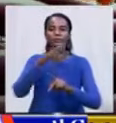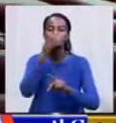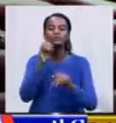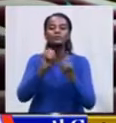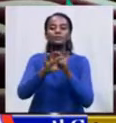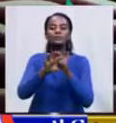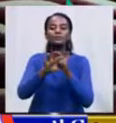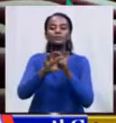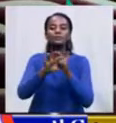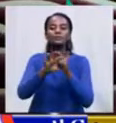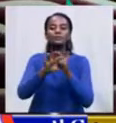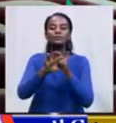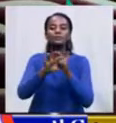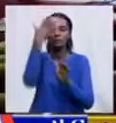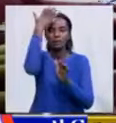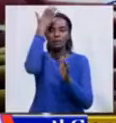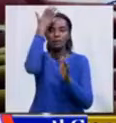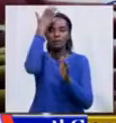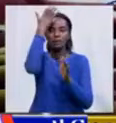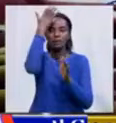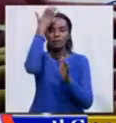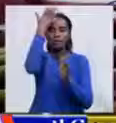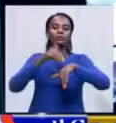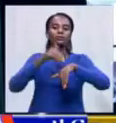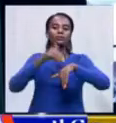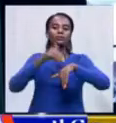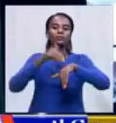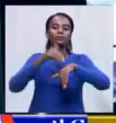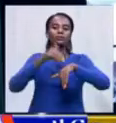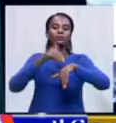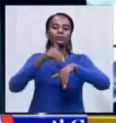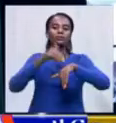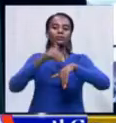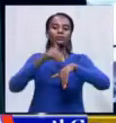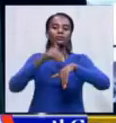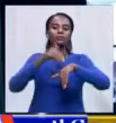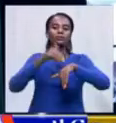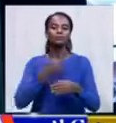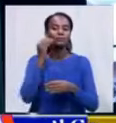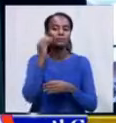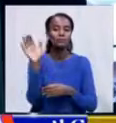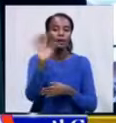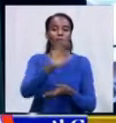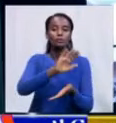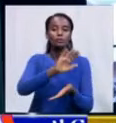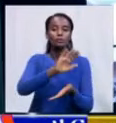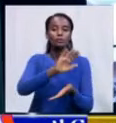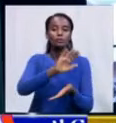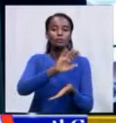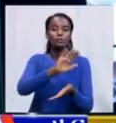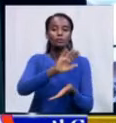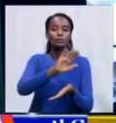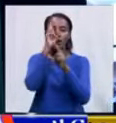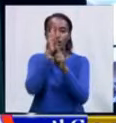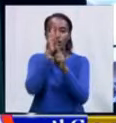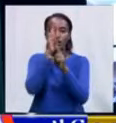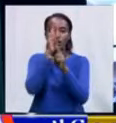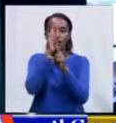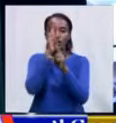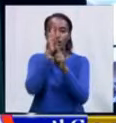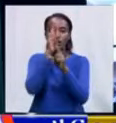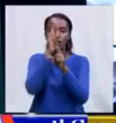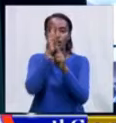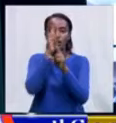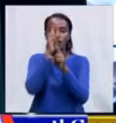ስርጭት እንዳይጋለጥ መንግስት ያቀረበውን ጥሪ በመቀበል የሃይማኖት አባቶች ምእመኑን በየቤታቸው ሆነው በዓሉን እንዲያከብሩ በማስተማር ህብረተሰቡም